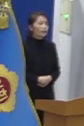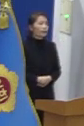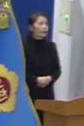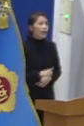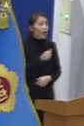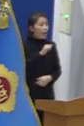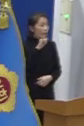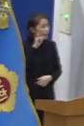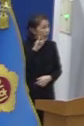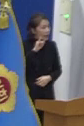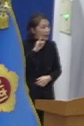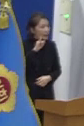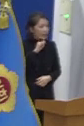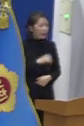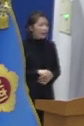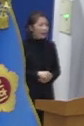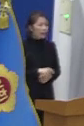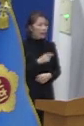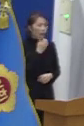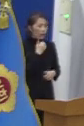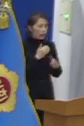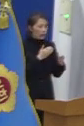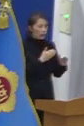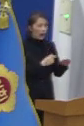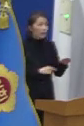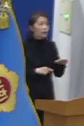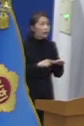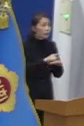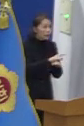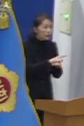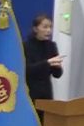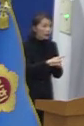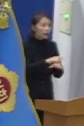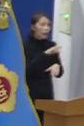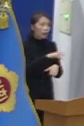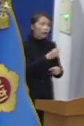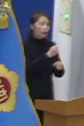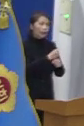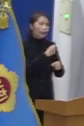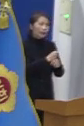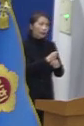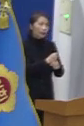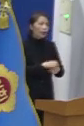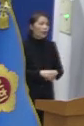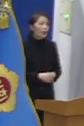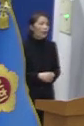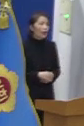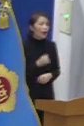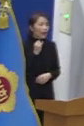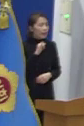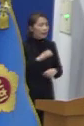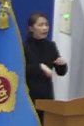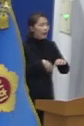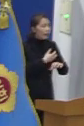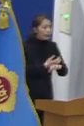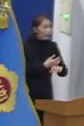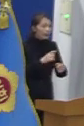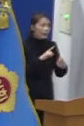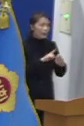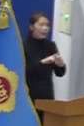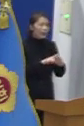경기 원년을 만들겠습니다. 도정에서부터 산업 생태계 조성까지 AI를 통한 혁신에